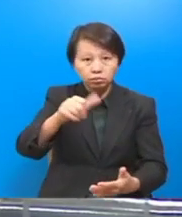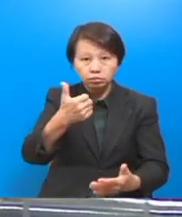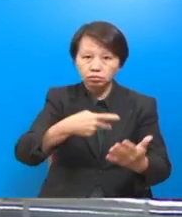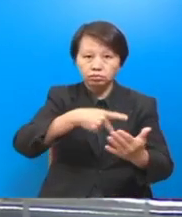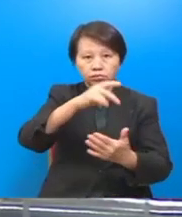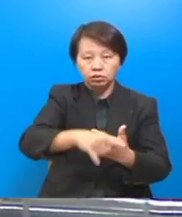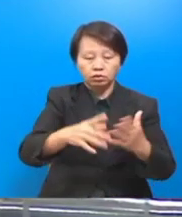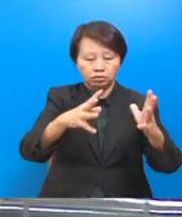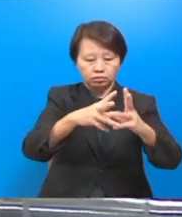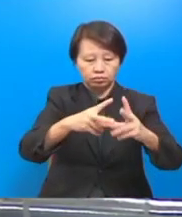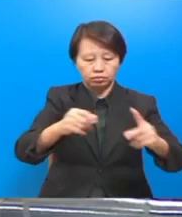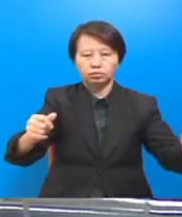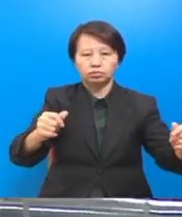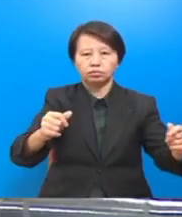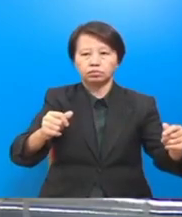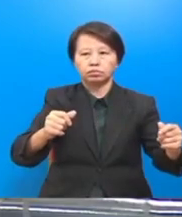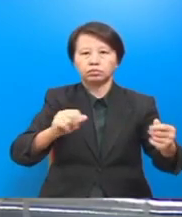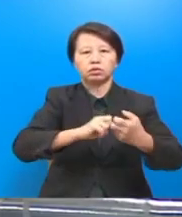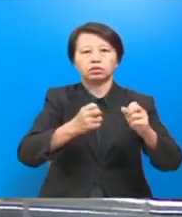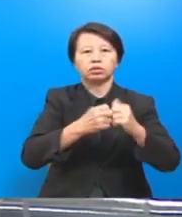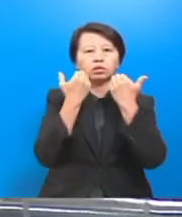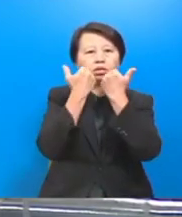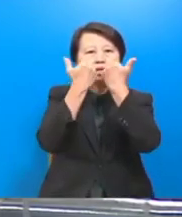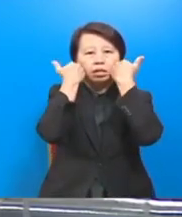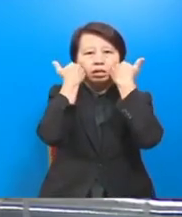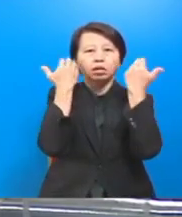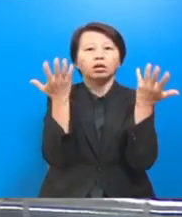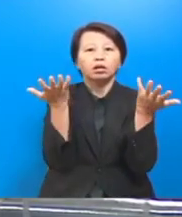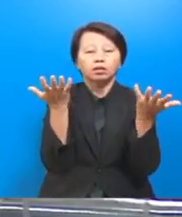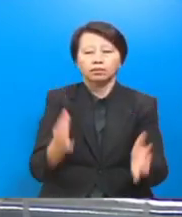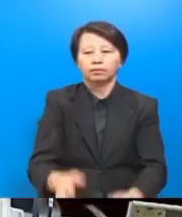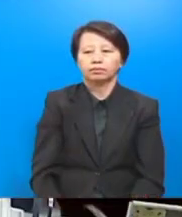dalam menangani isu pengangguran setiap